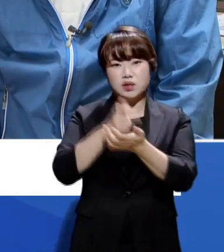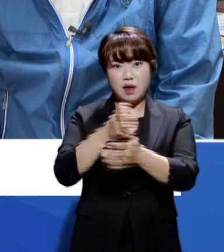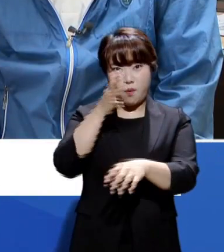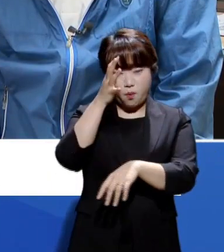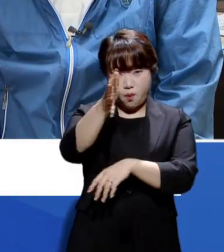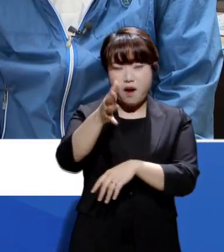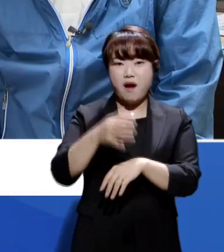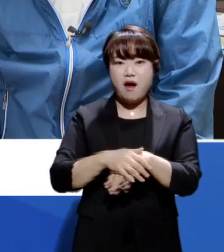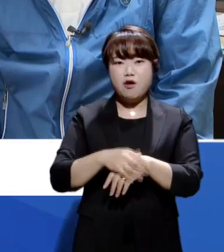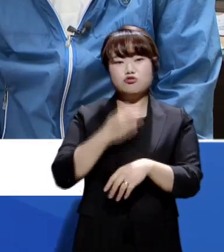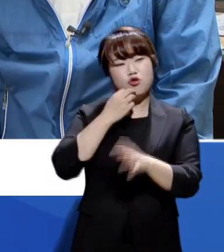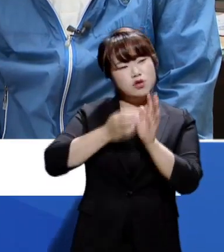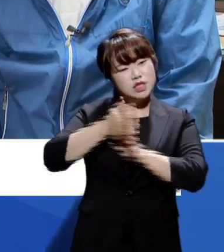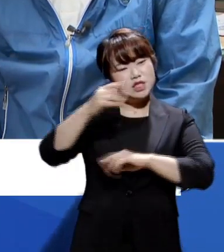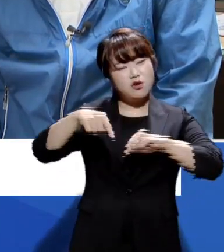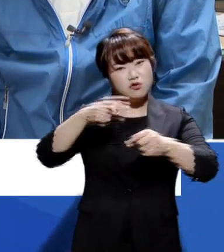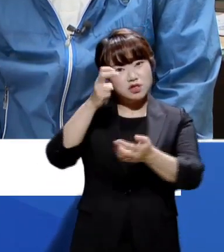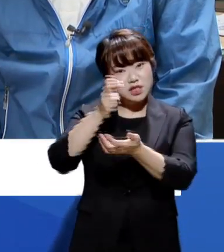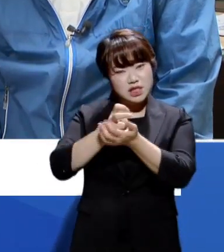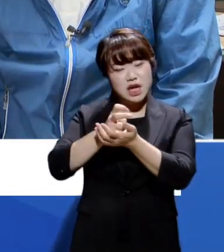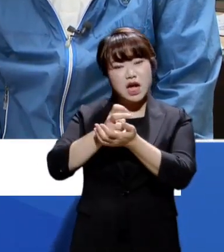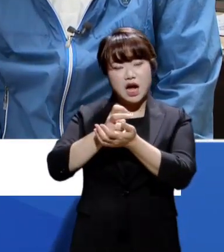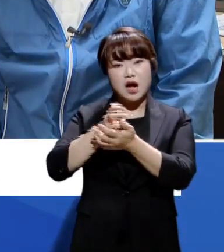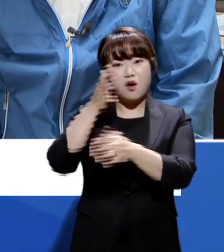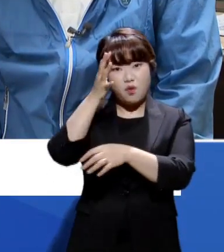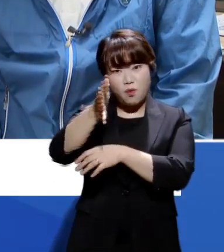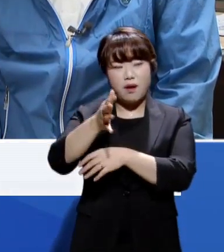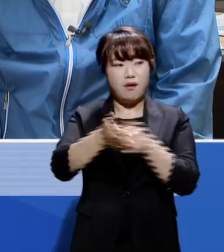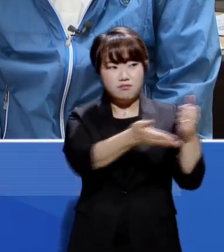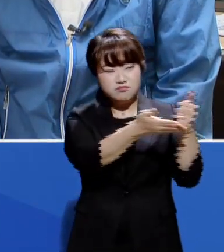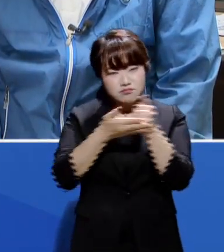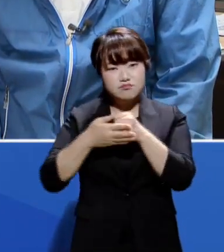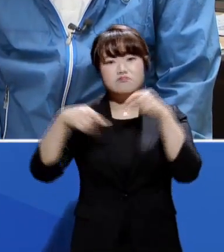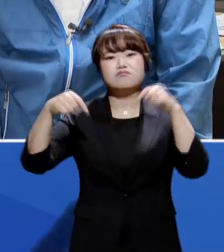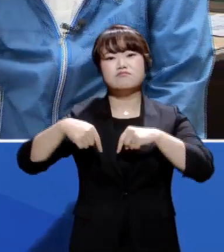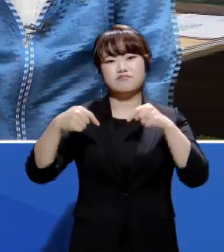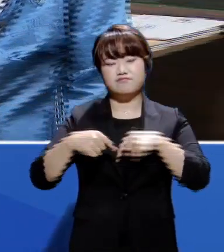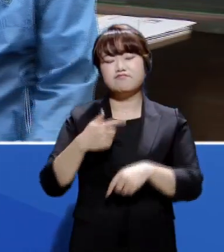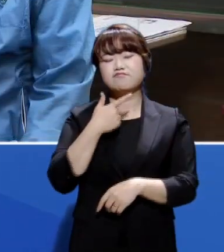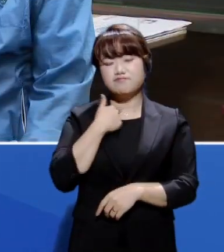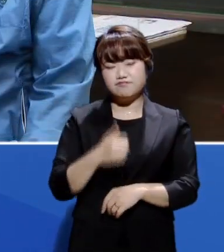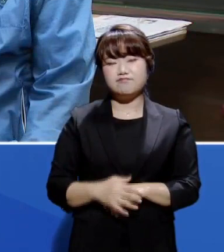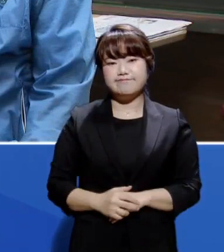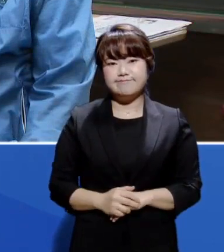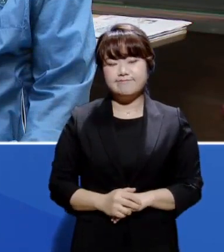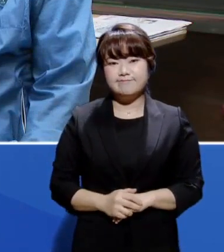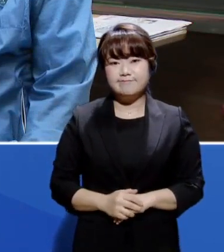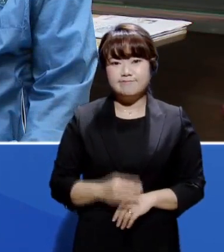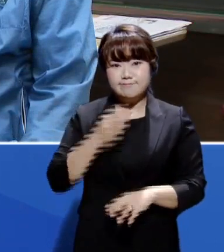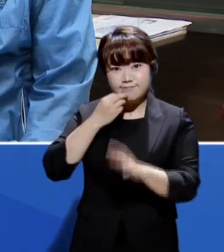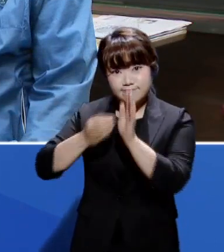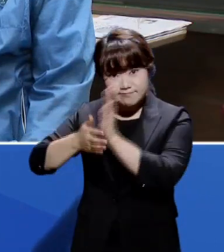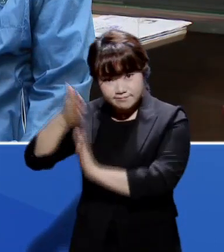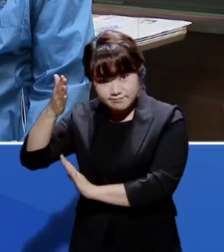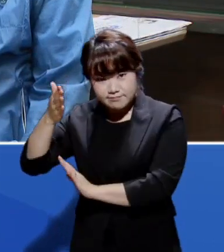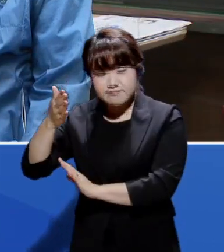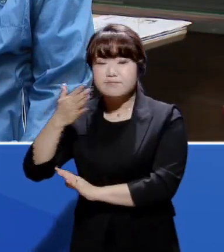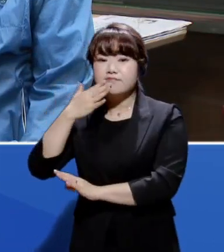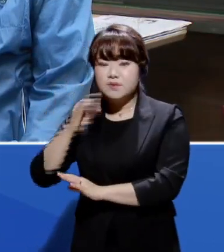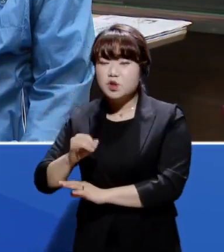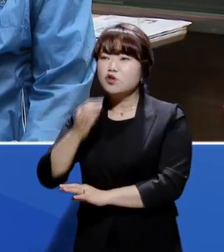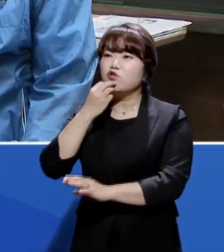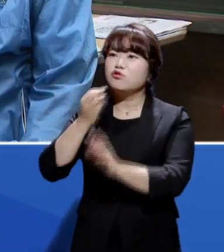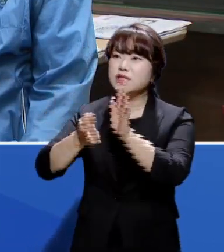서울시 정책과에서 불러서 거기를 참석하게 되셨습니다. 네, 서울시도 그렇고 서울시